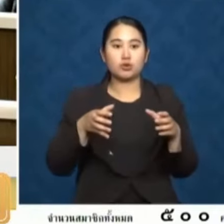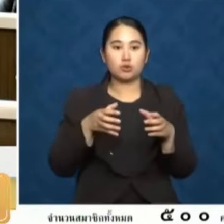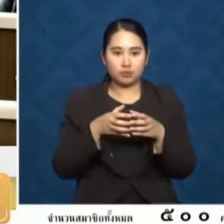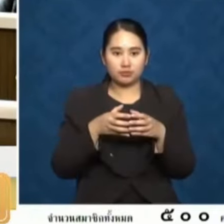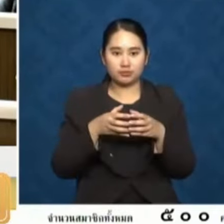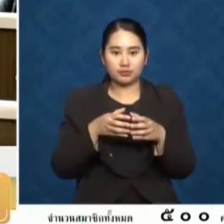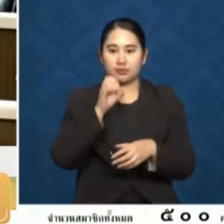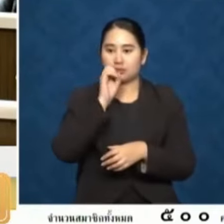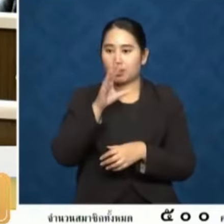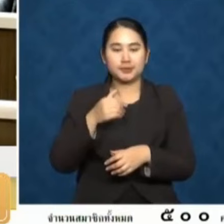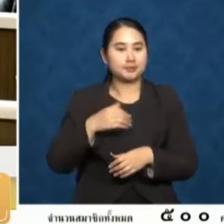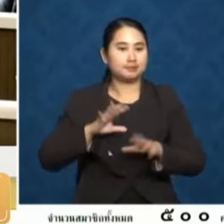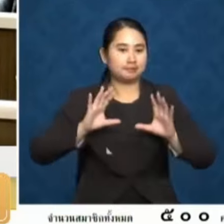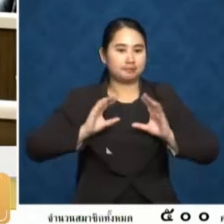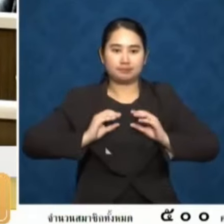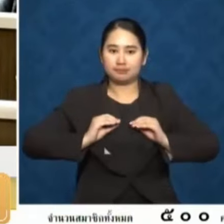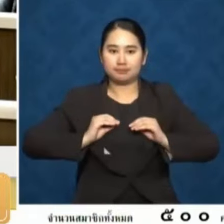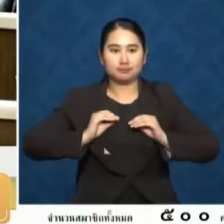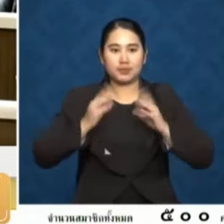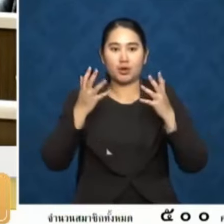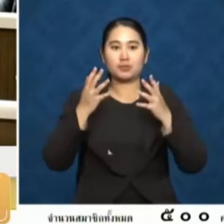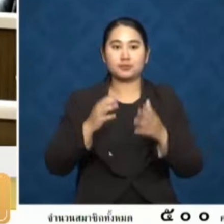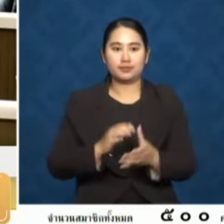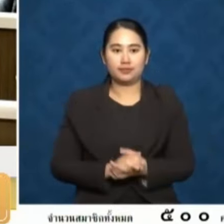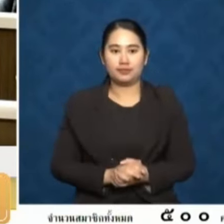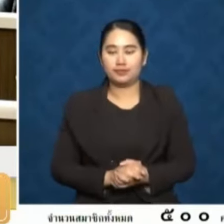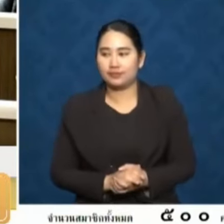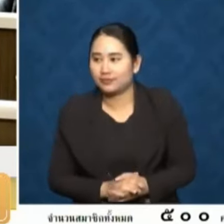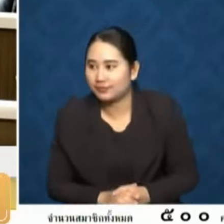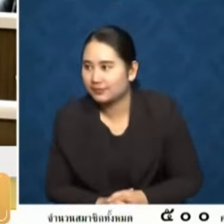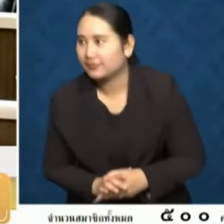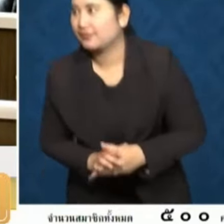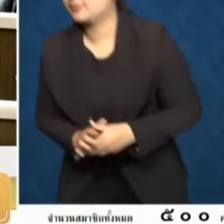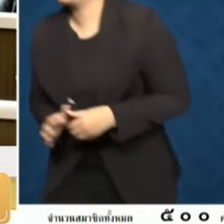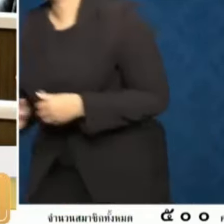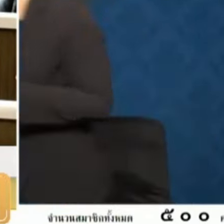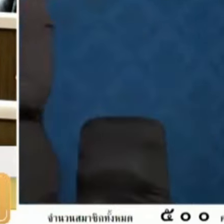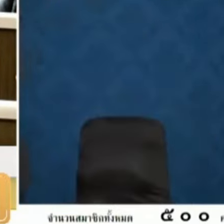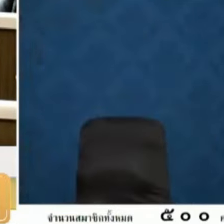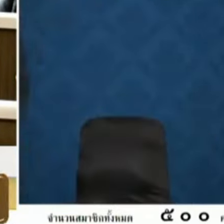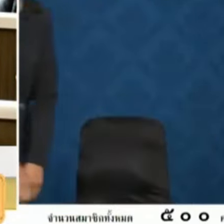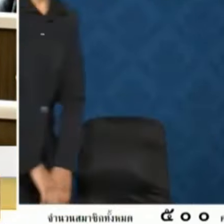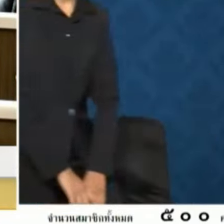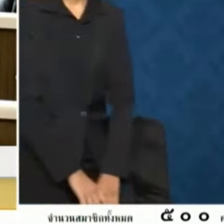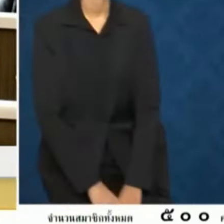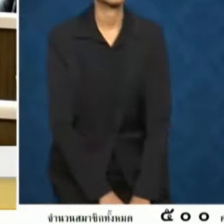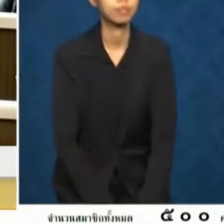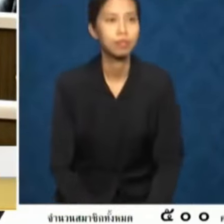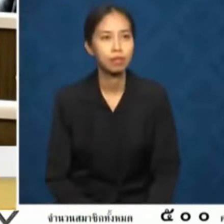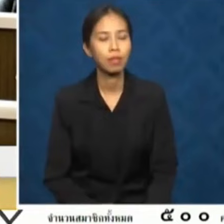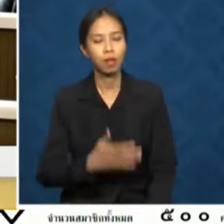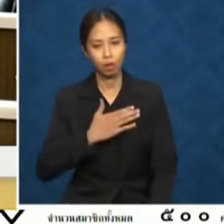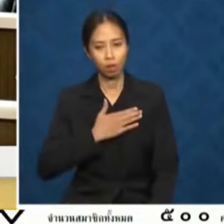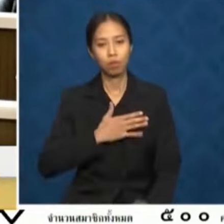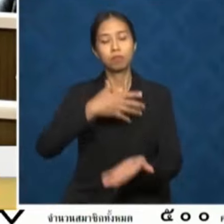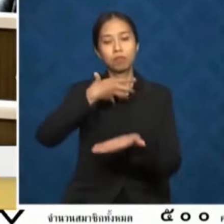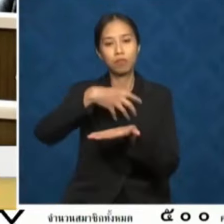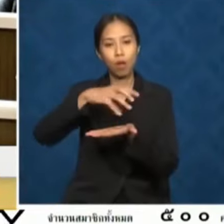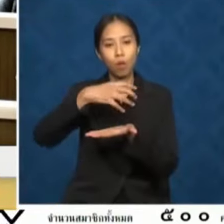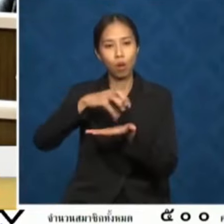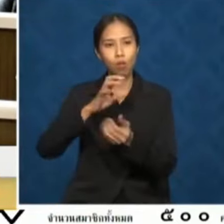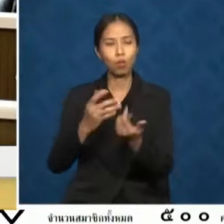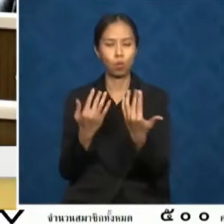อกว่าเรายอมไม่ได้ท่านประธานที่เคารพครับผมก็คอยพูดมานานจนลืมไปหมด